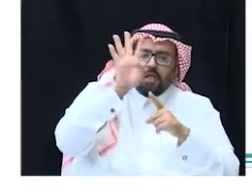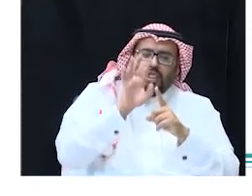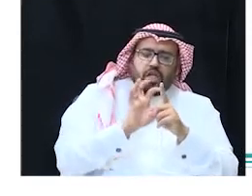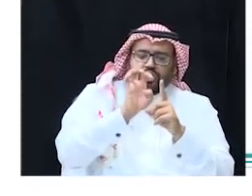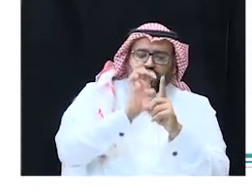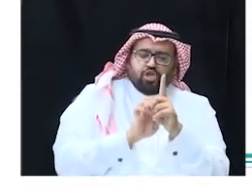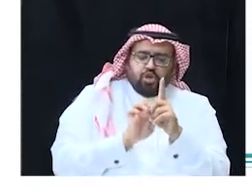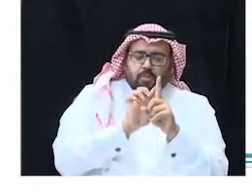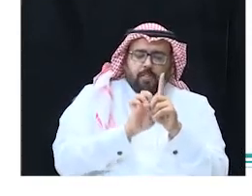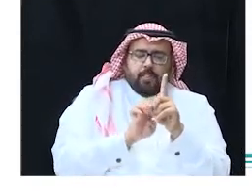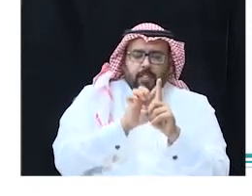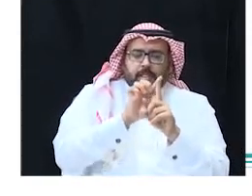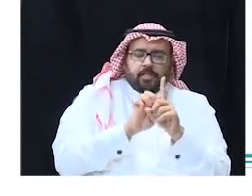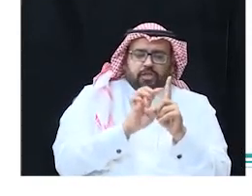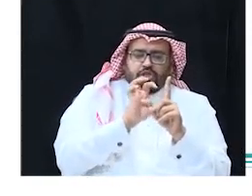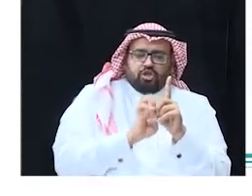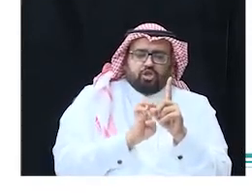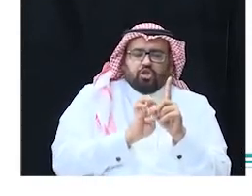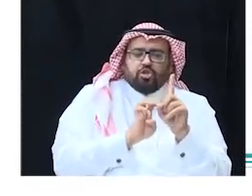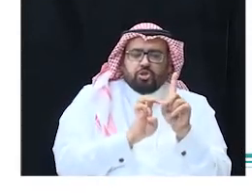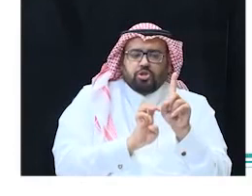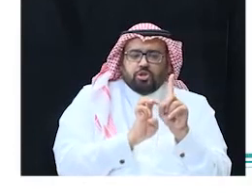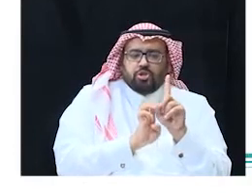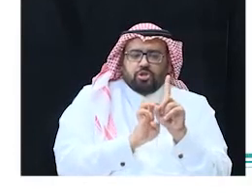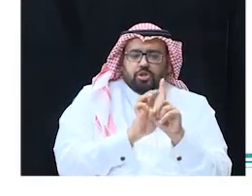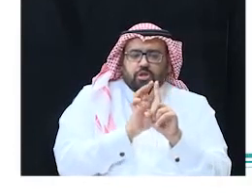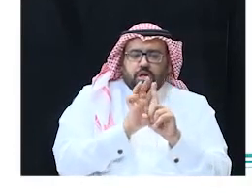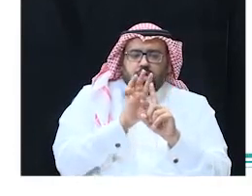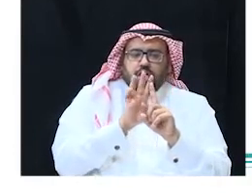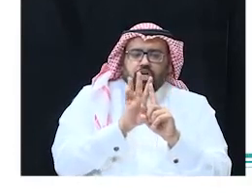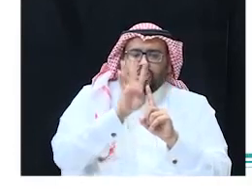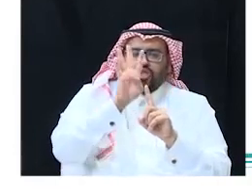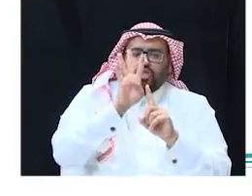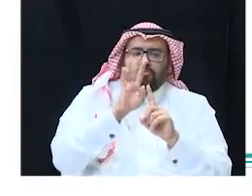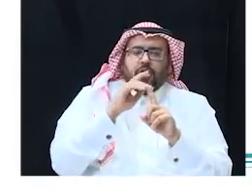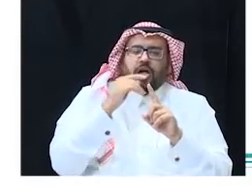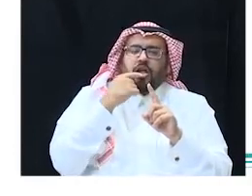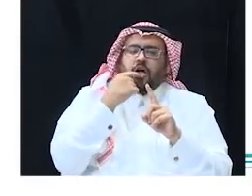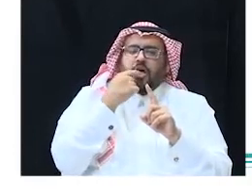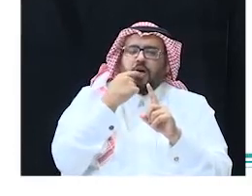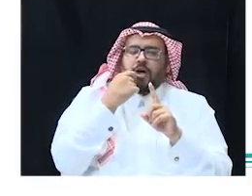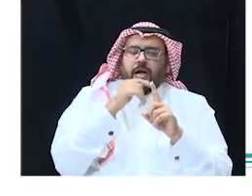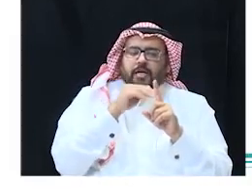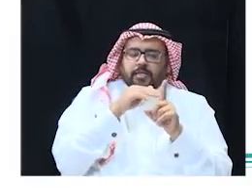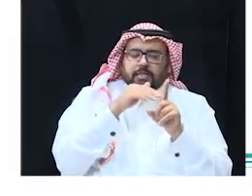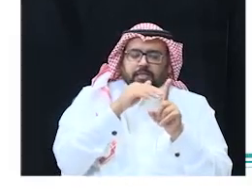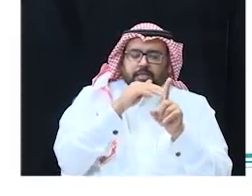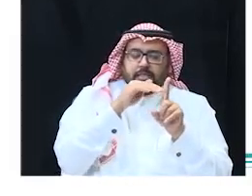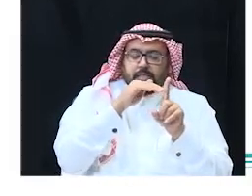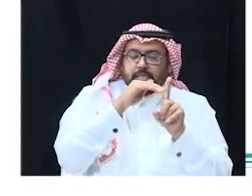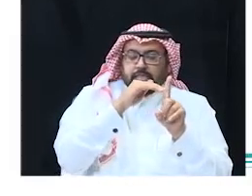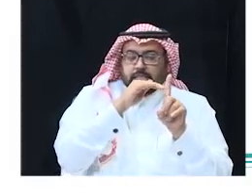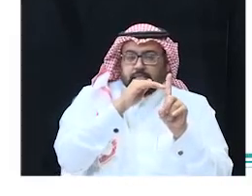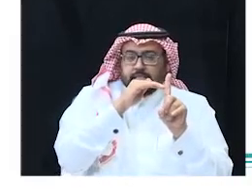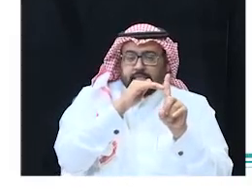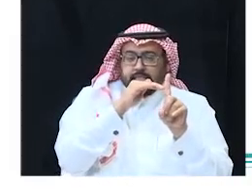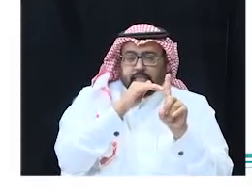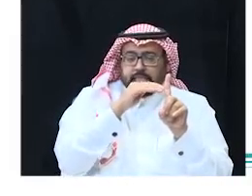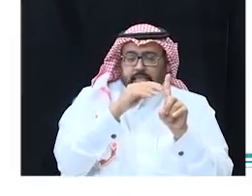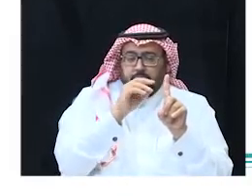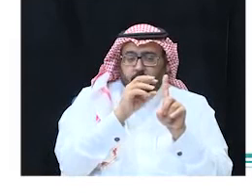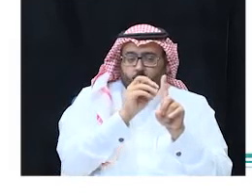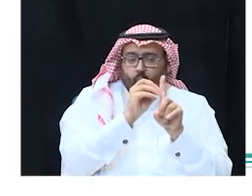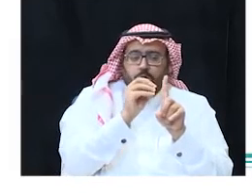القطب الشمالي وهذا القطب الجنوبي، قطباء المغناطيس هذا وهذا. طيب هنا هل